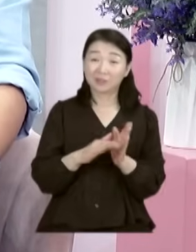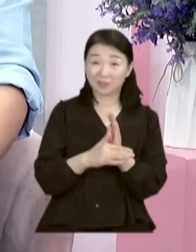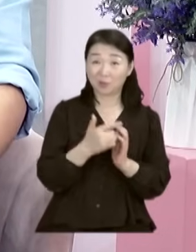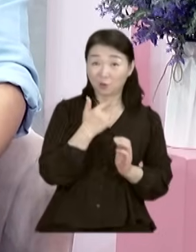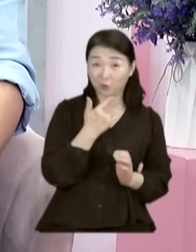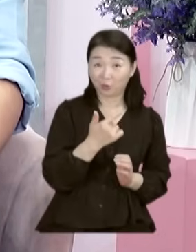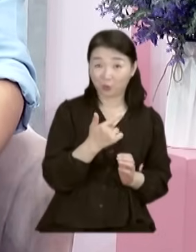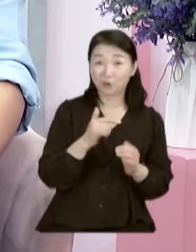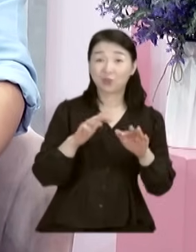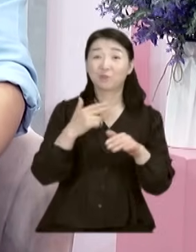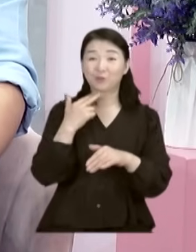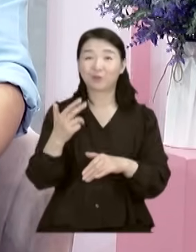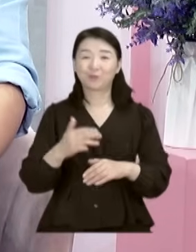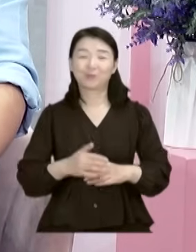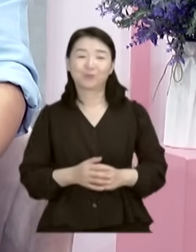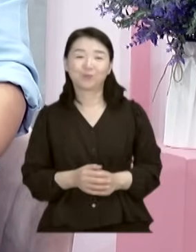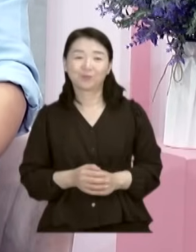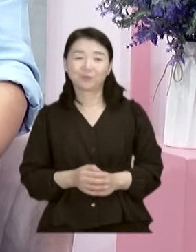6살이었죠